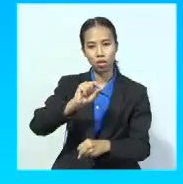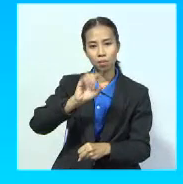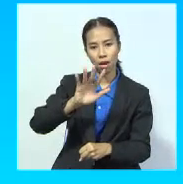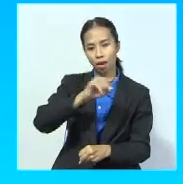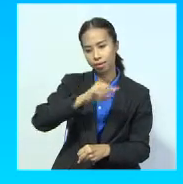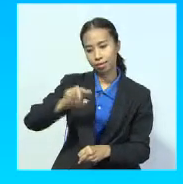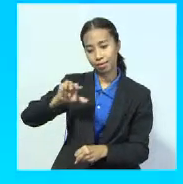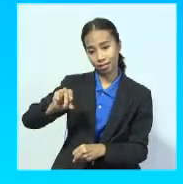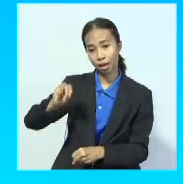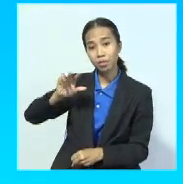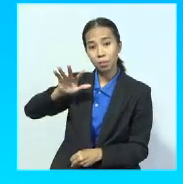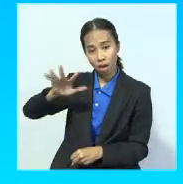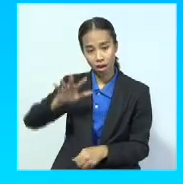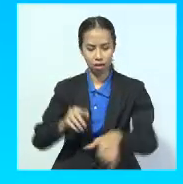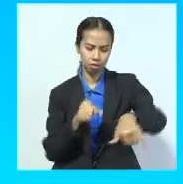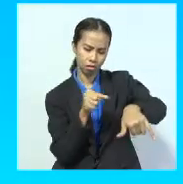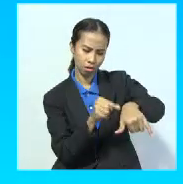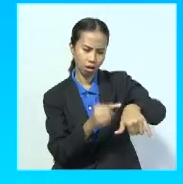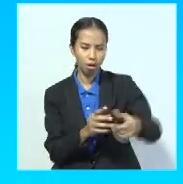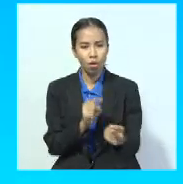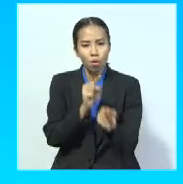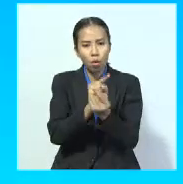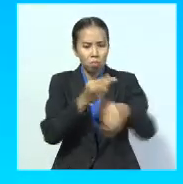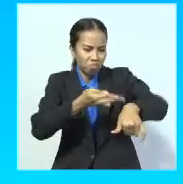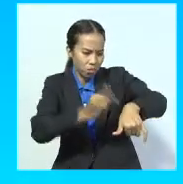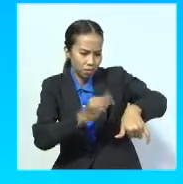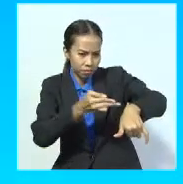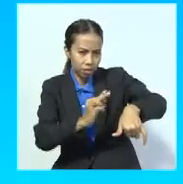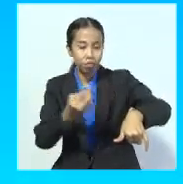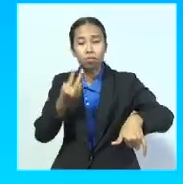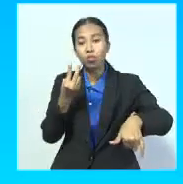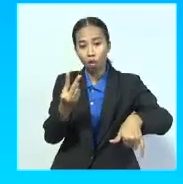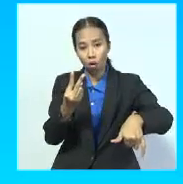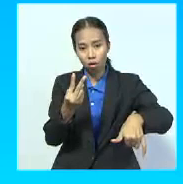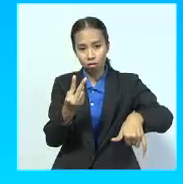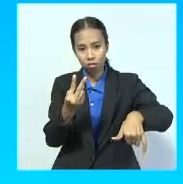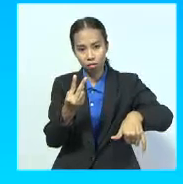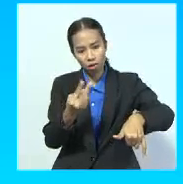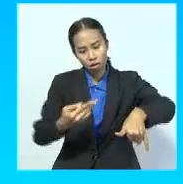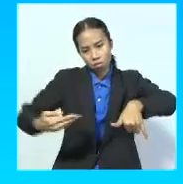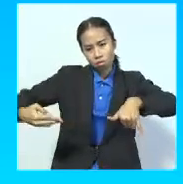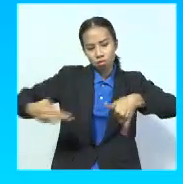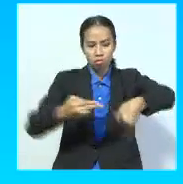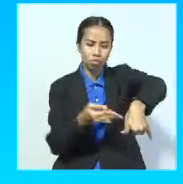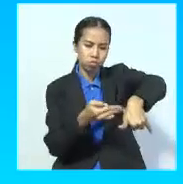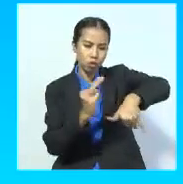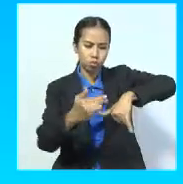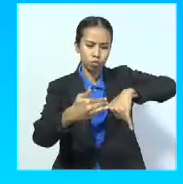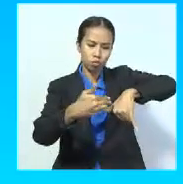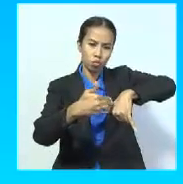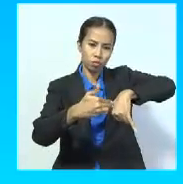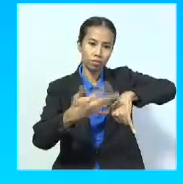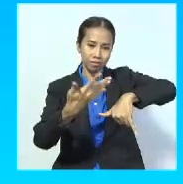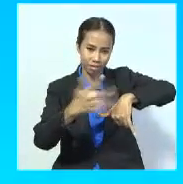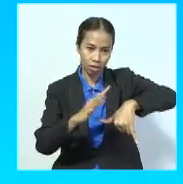25-35 ปีพบว่าที่ร่างเนี่ยมีรอยถูกยิง2นัดด้วยกันนัดแรกเข้าที่สะโพกด้านซ้ายส่วนอีก1นัด